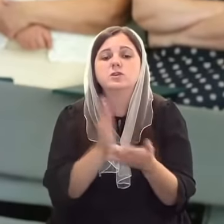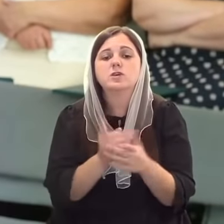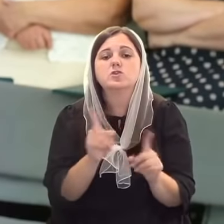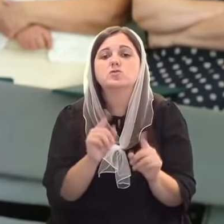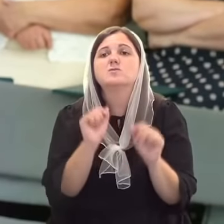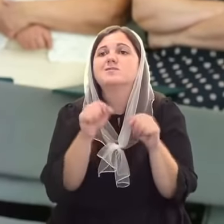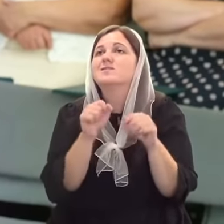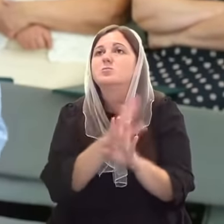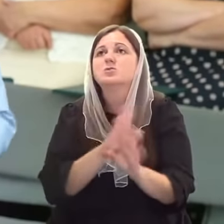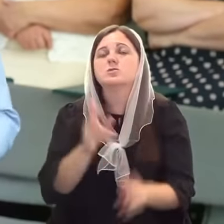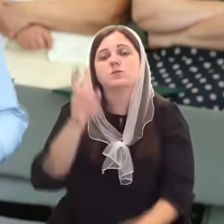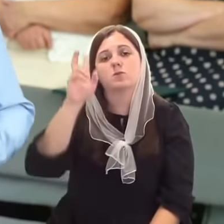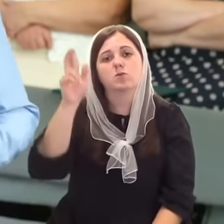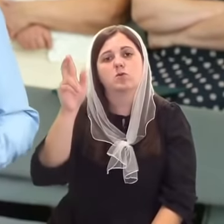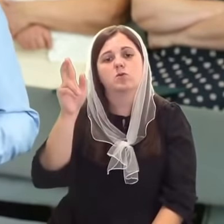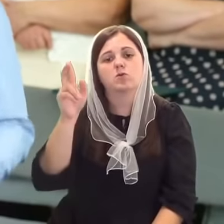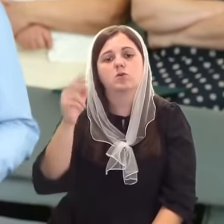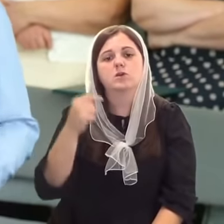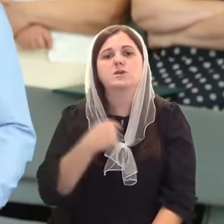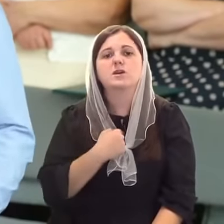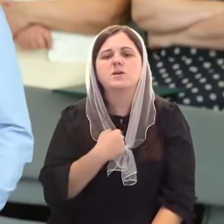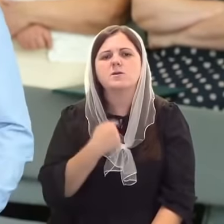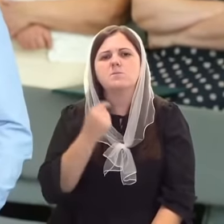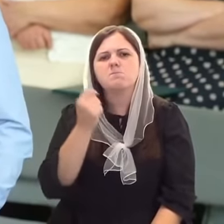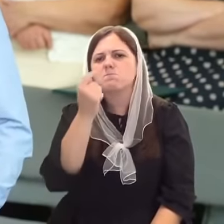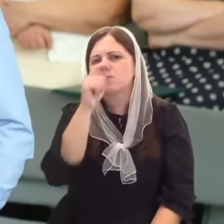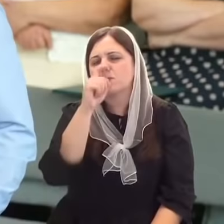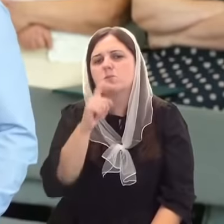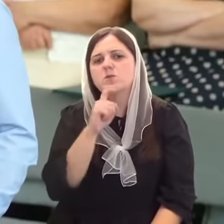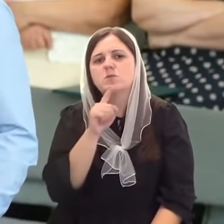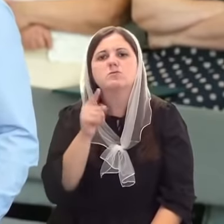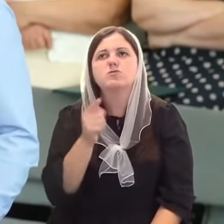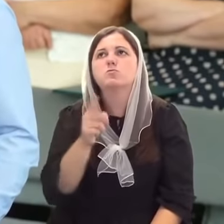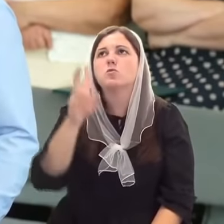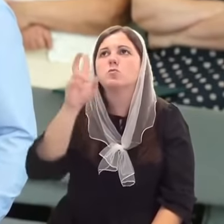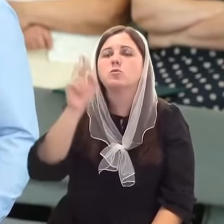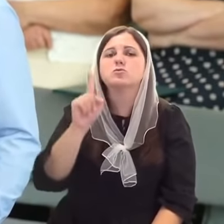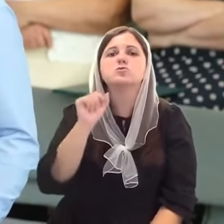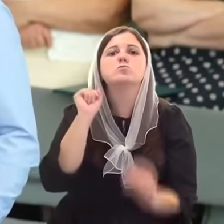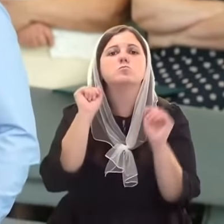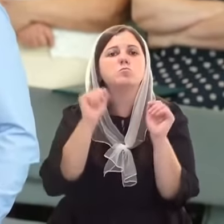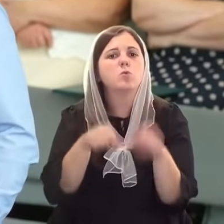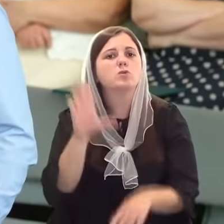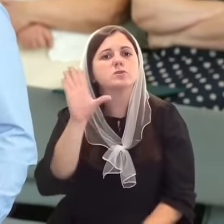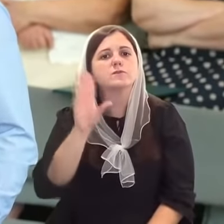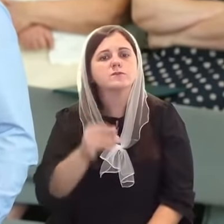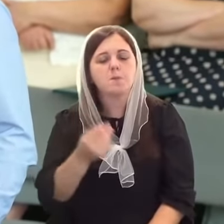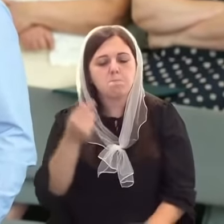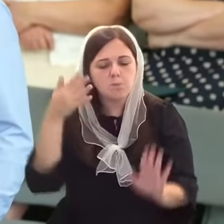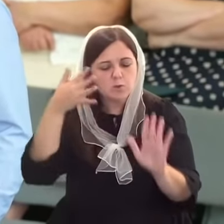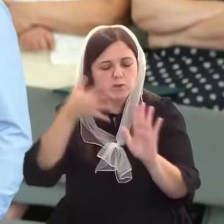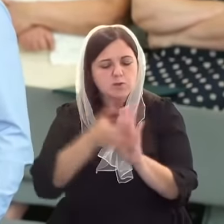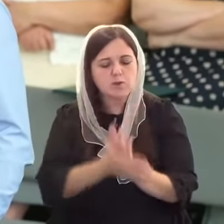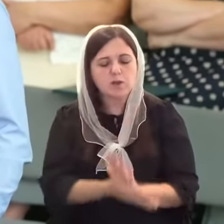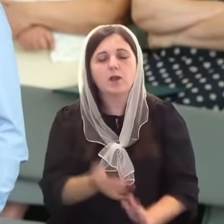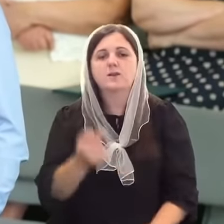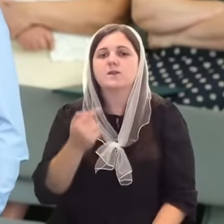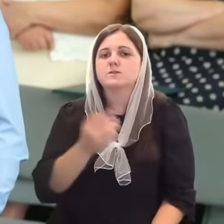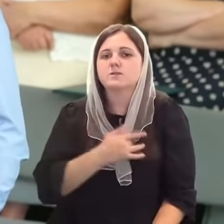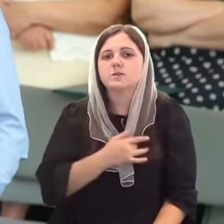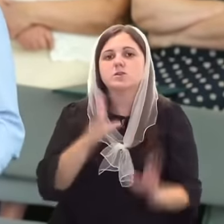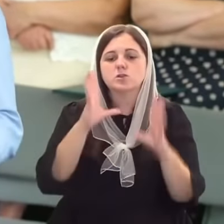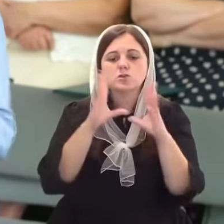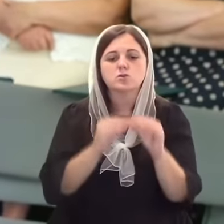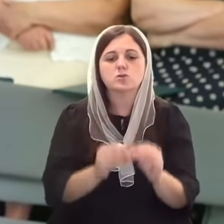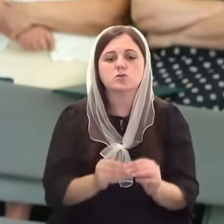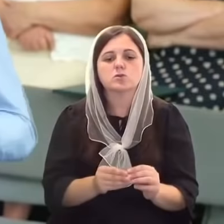Я не мог понять, почему Бог, которому все возможно, который проникает до разделения души и духа, который проникает в сердце